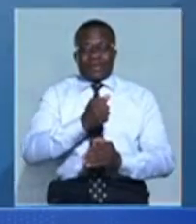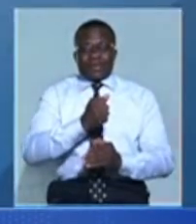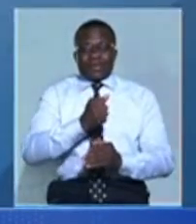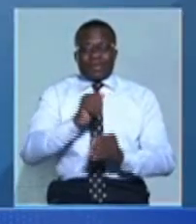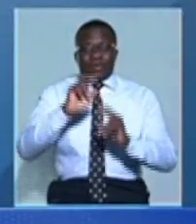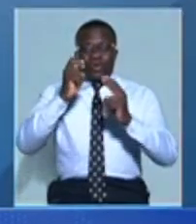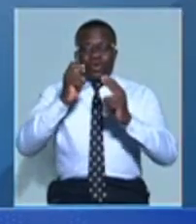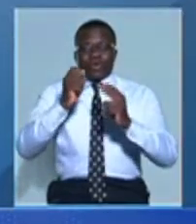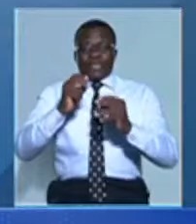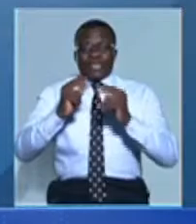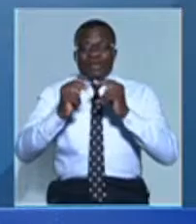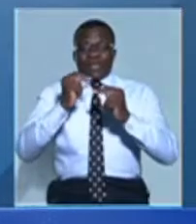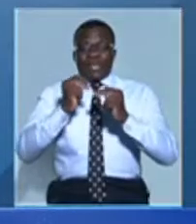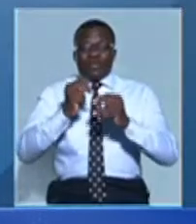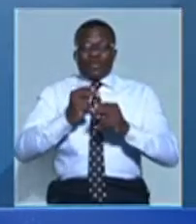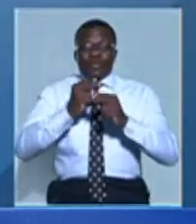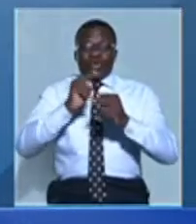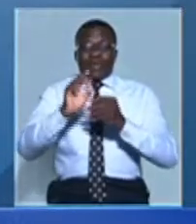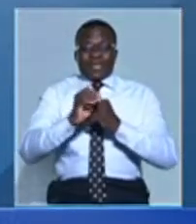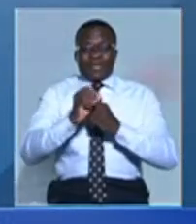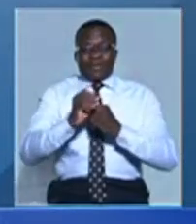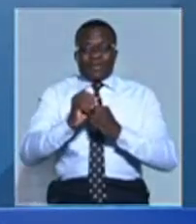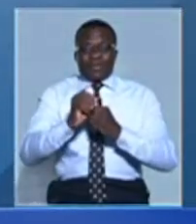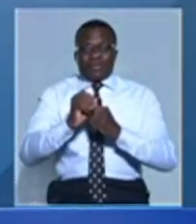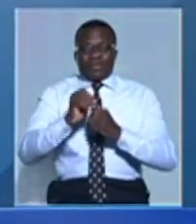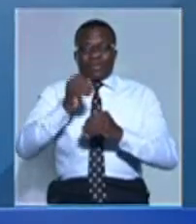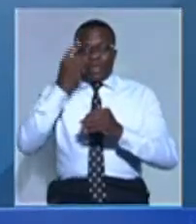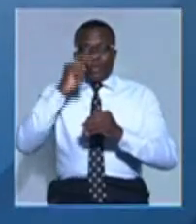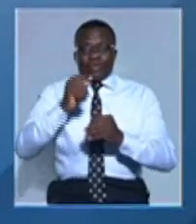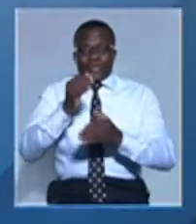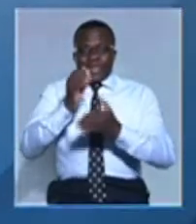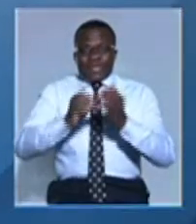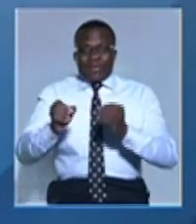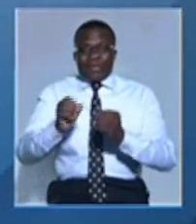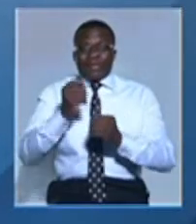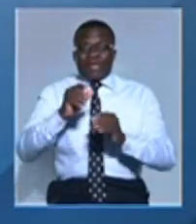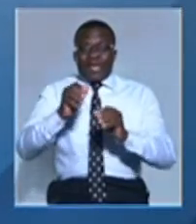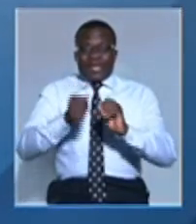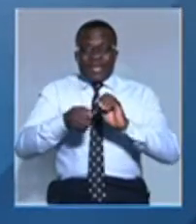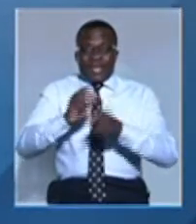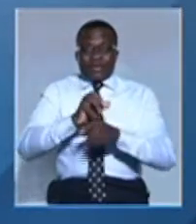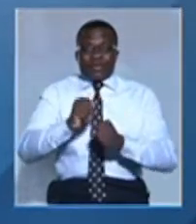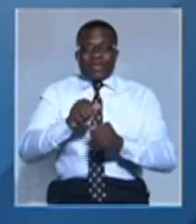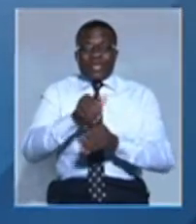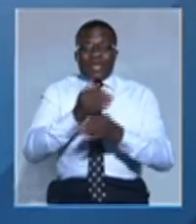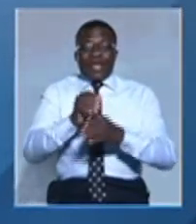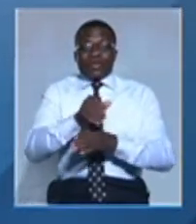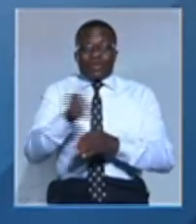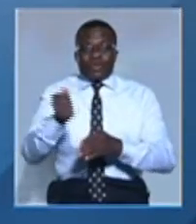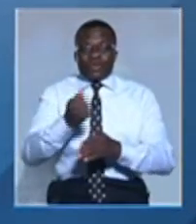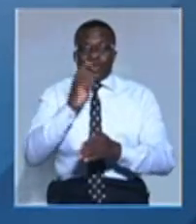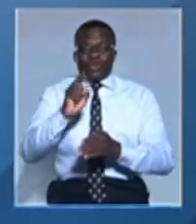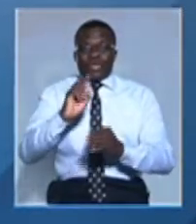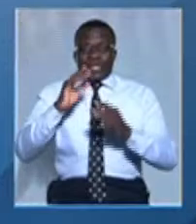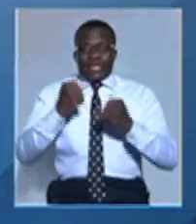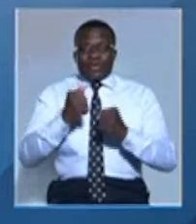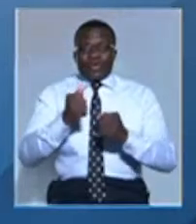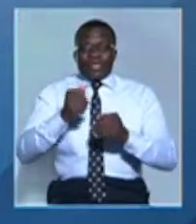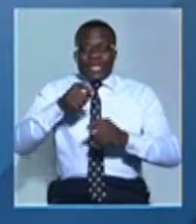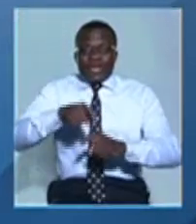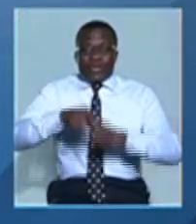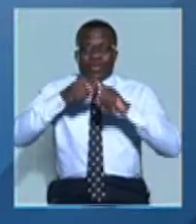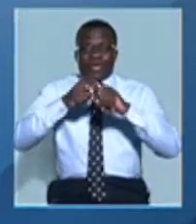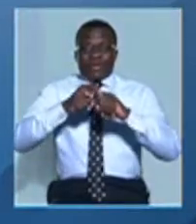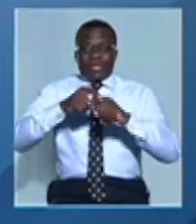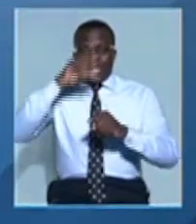au titre des mesures normatives. Sous cette rubrique, il a été adopté, entre autres, le décret portant révocation